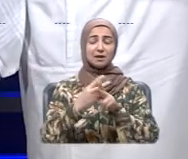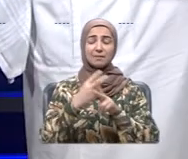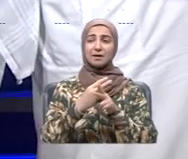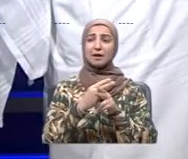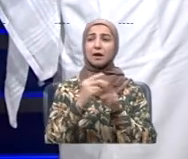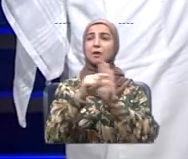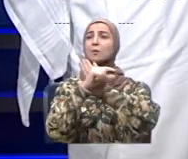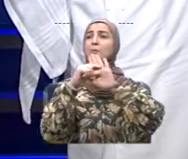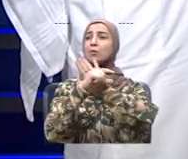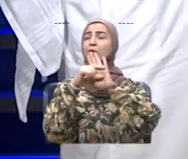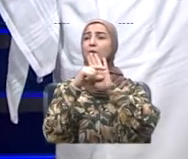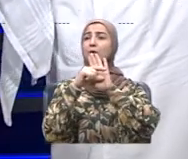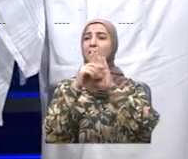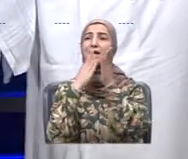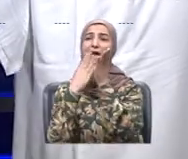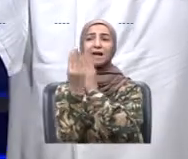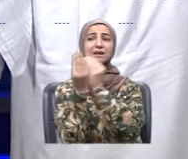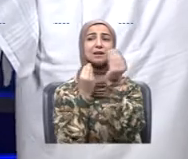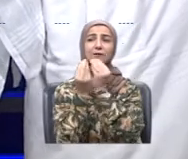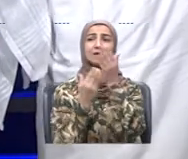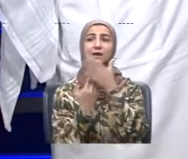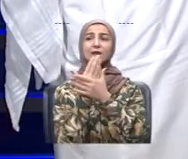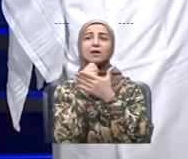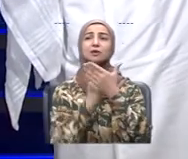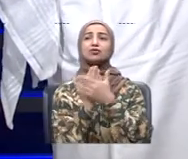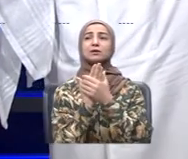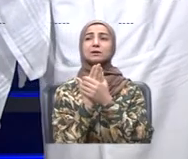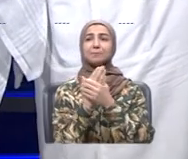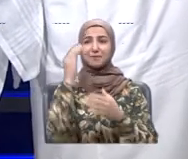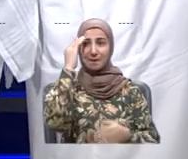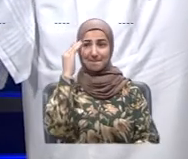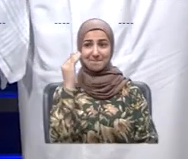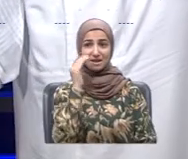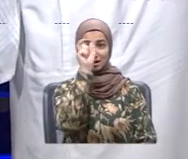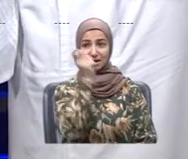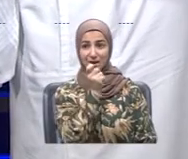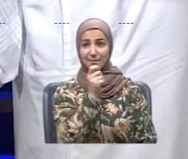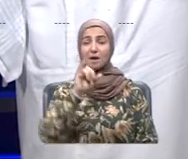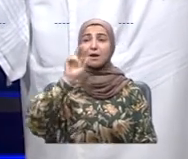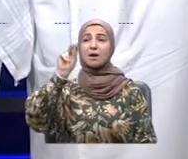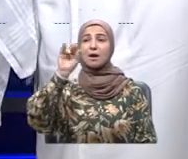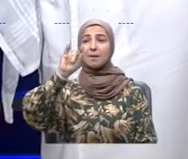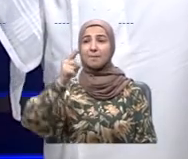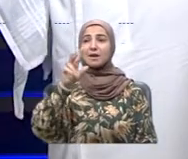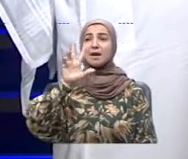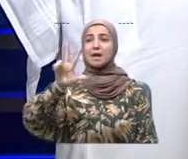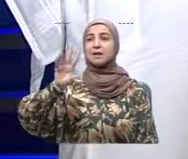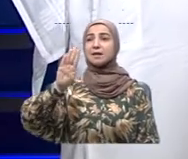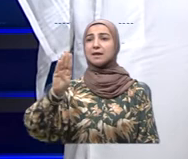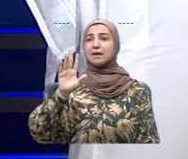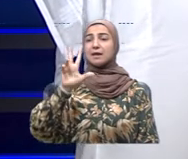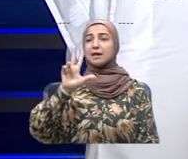على نص حديث في الحداثة للكاتبة قمر الكيلاني، وهو ينتمي